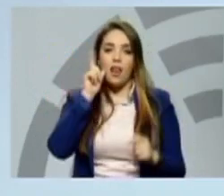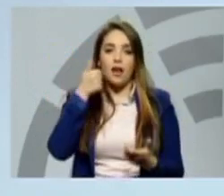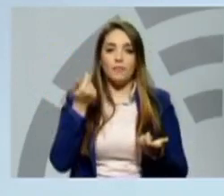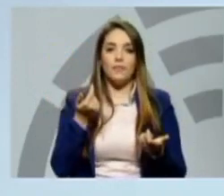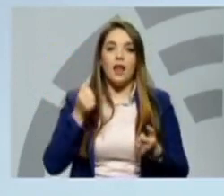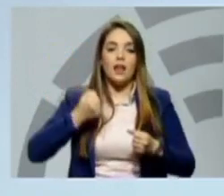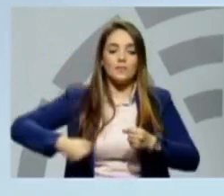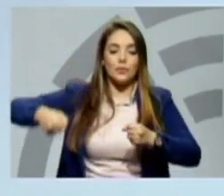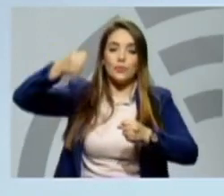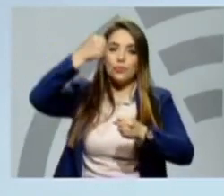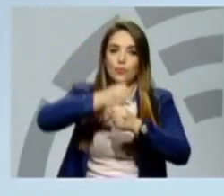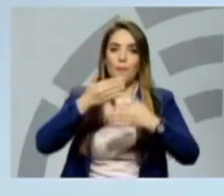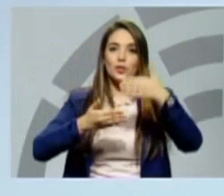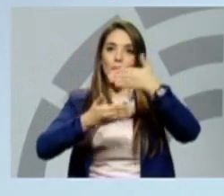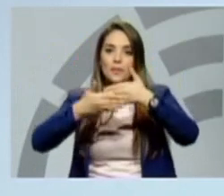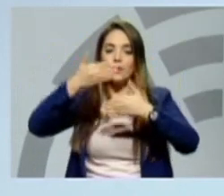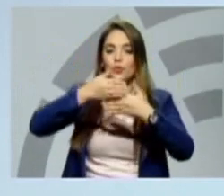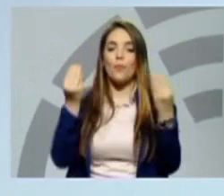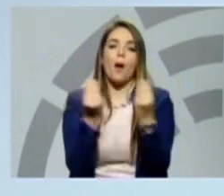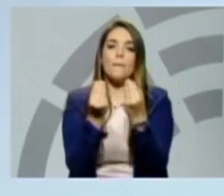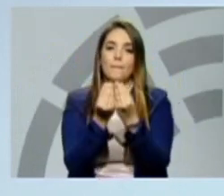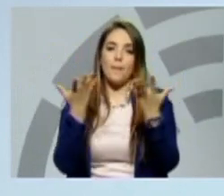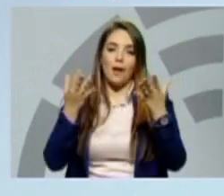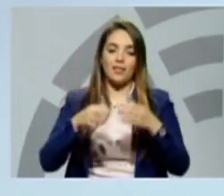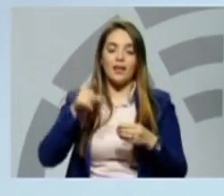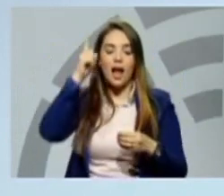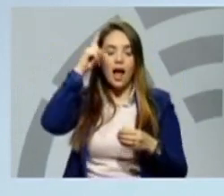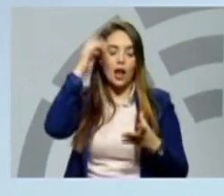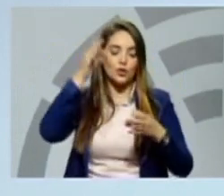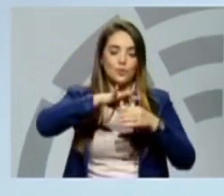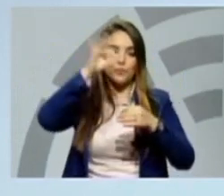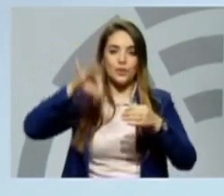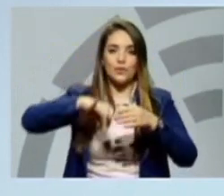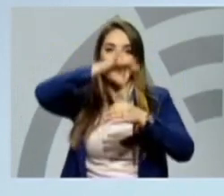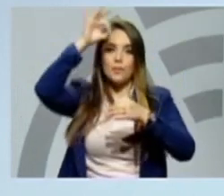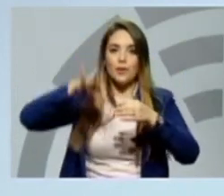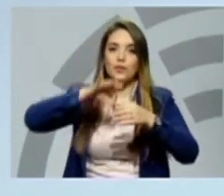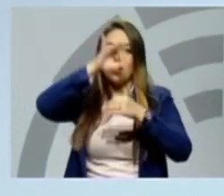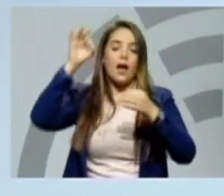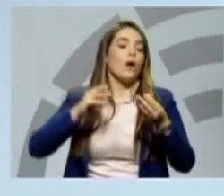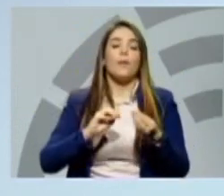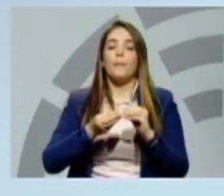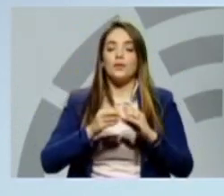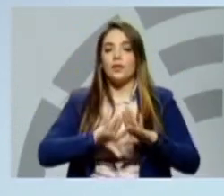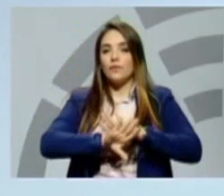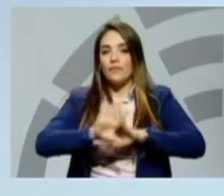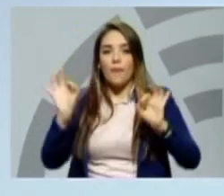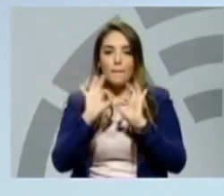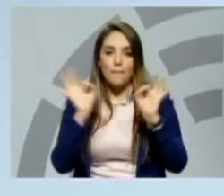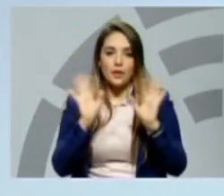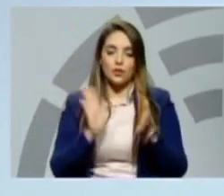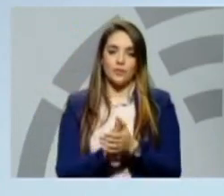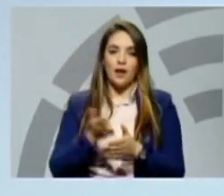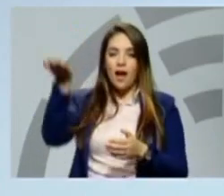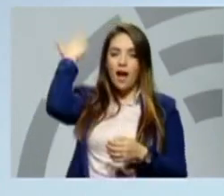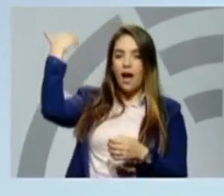والضروري لبناء ثقه جديده تمكنا من حل المشاكل وثانيا لاني كنت في سنوات الماضيه في